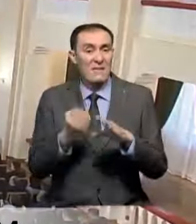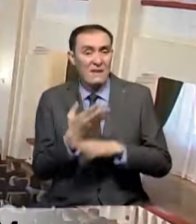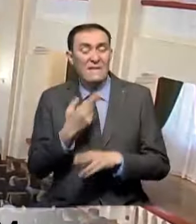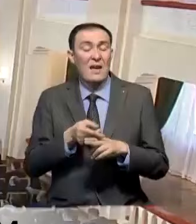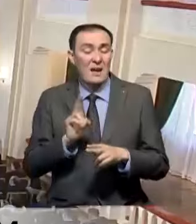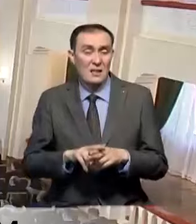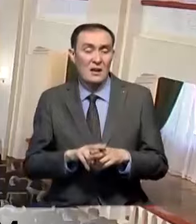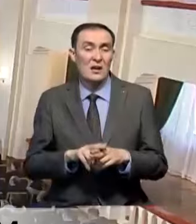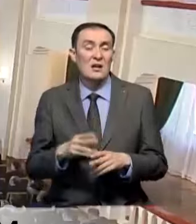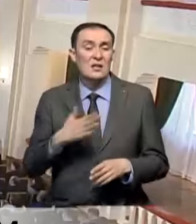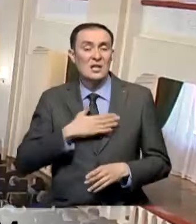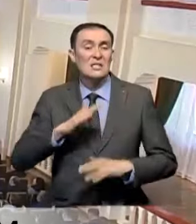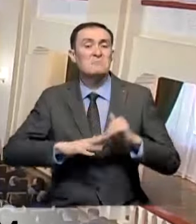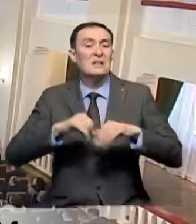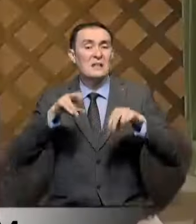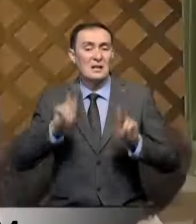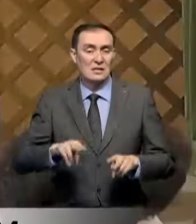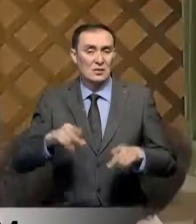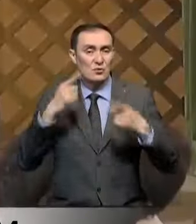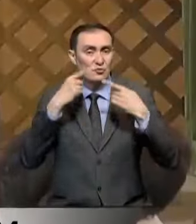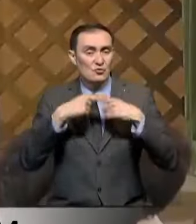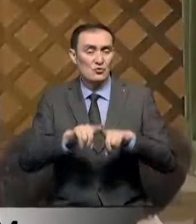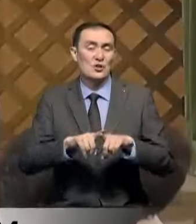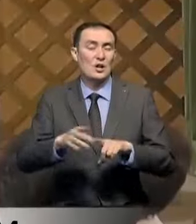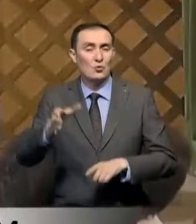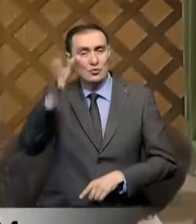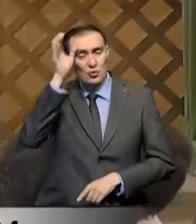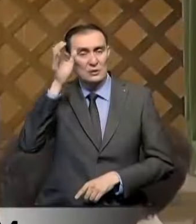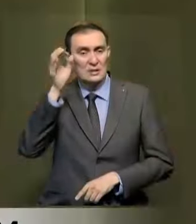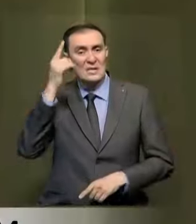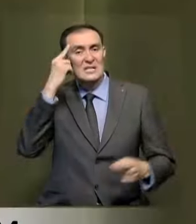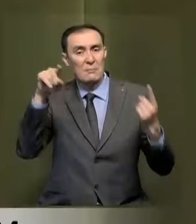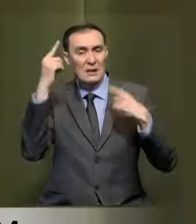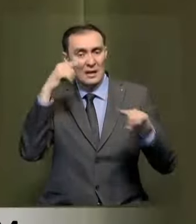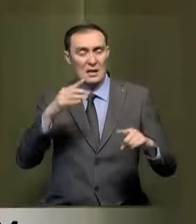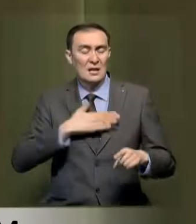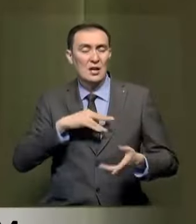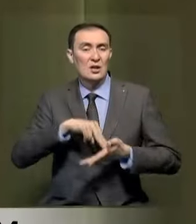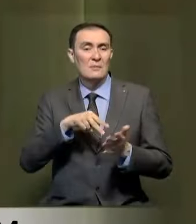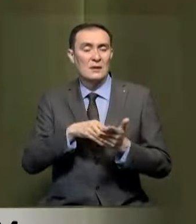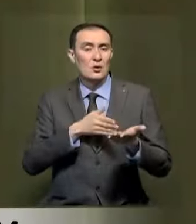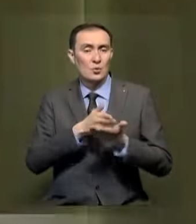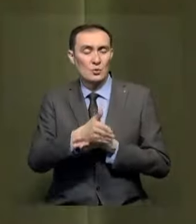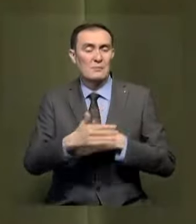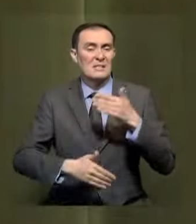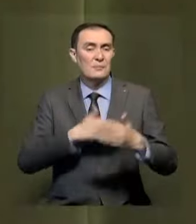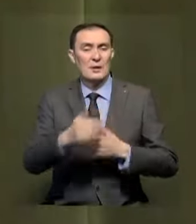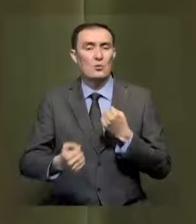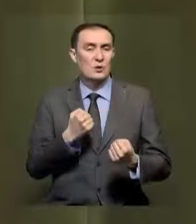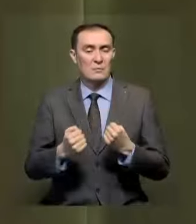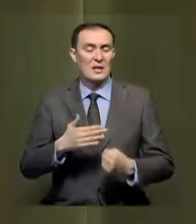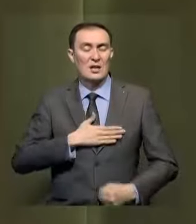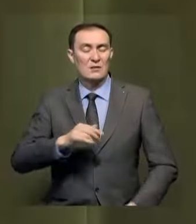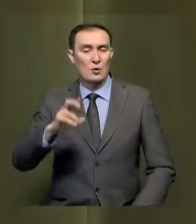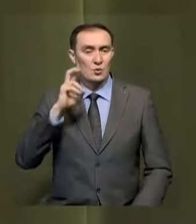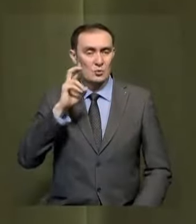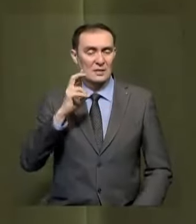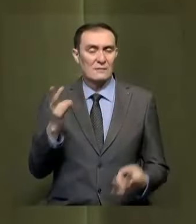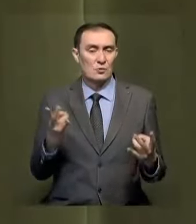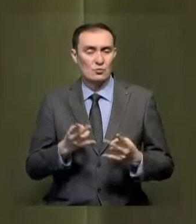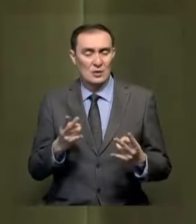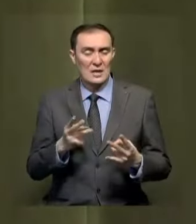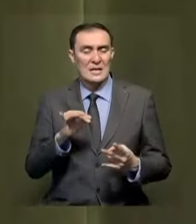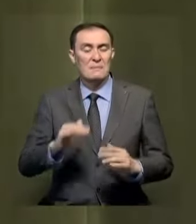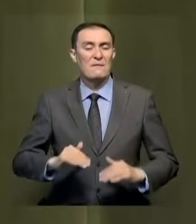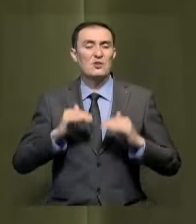учёные инженеры изобретатели наш стратегический курс нацелен на поступательное укрепление нашей государственности